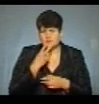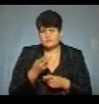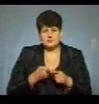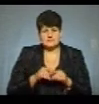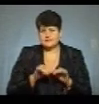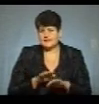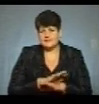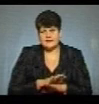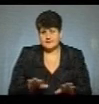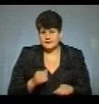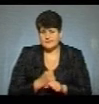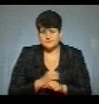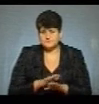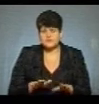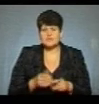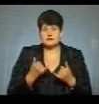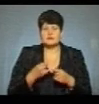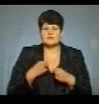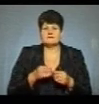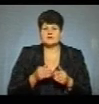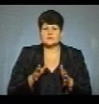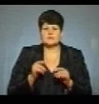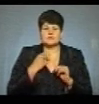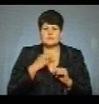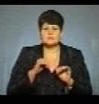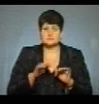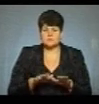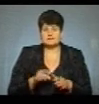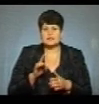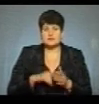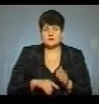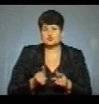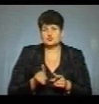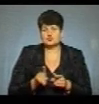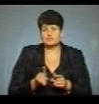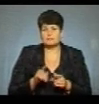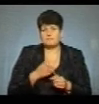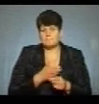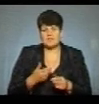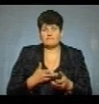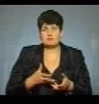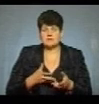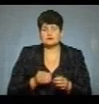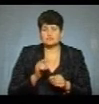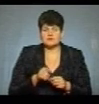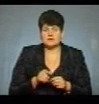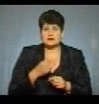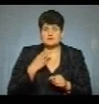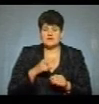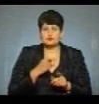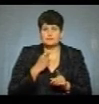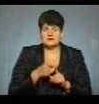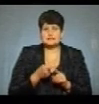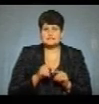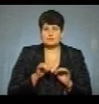не діяло. Даний час порушено кримінальне провадження, і надіюся, що десь ми вплинемо таким чином через кримінальну відповідальність на